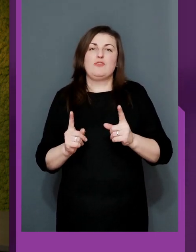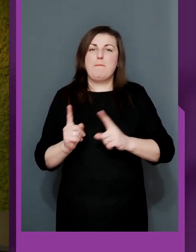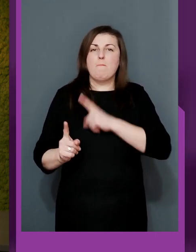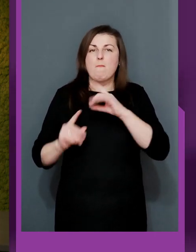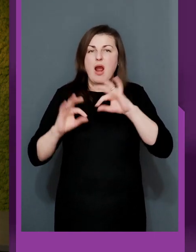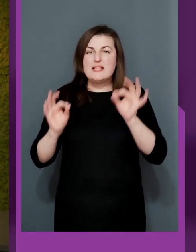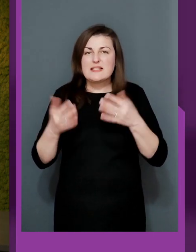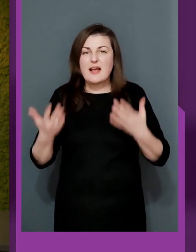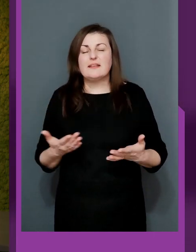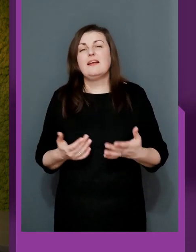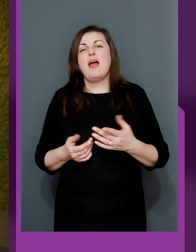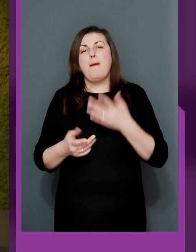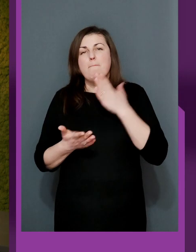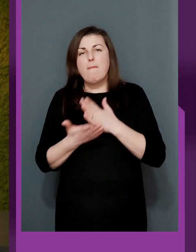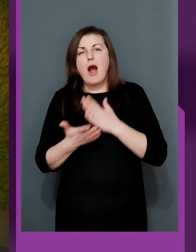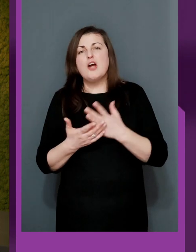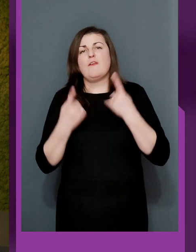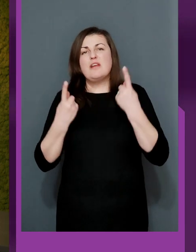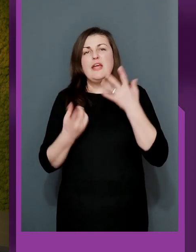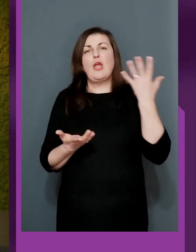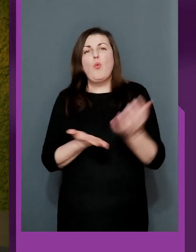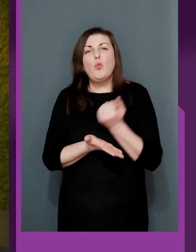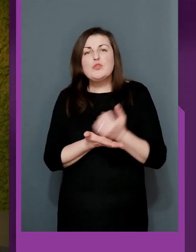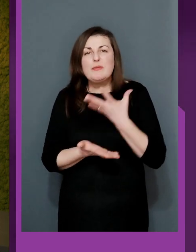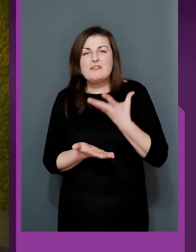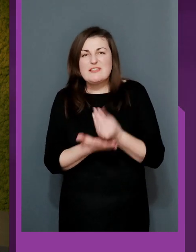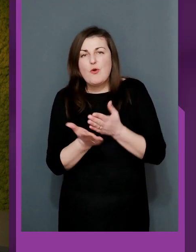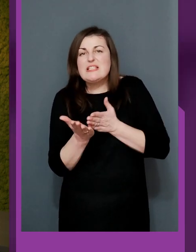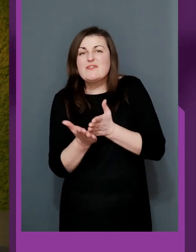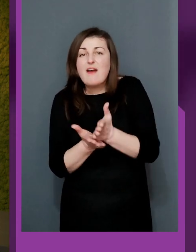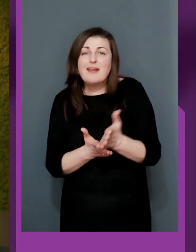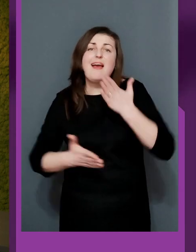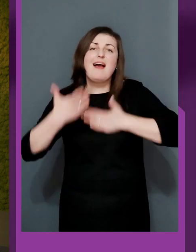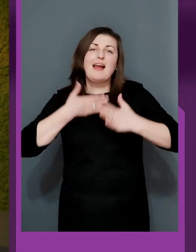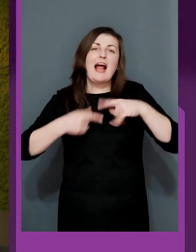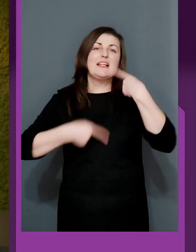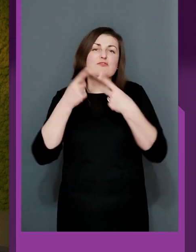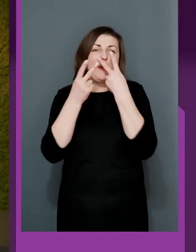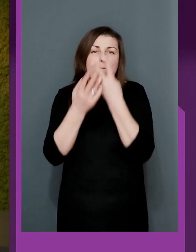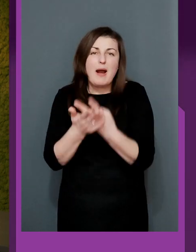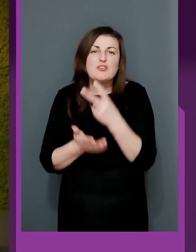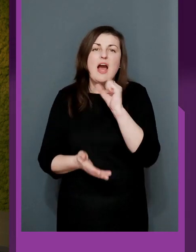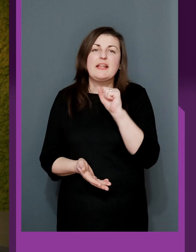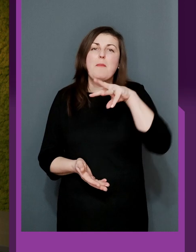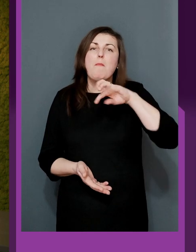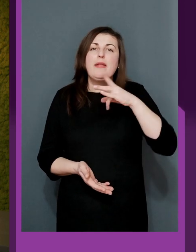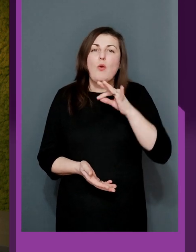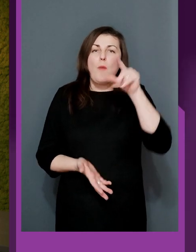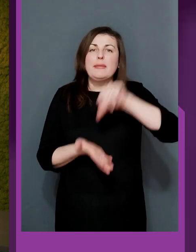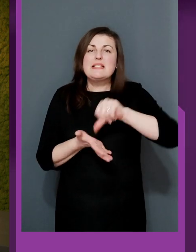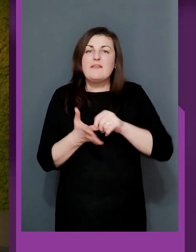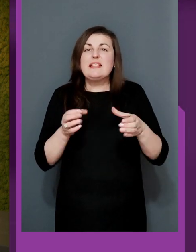Майстер і маєш великий успіх в своїй сфері раді завжди бачити Артем Манько